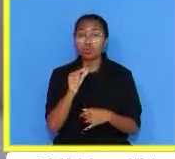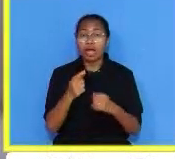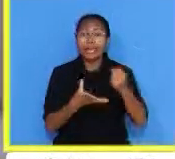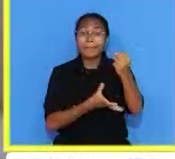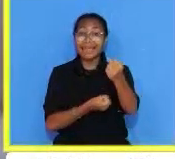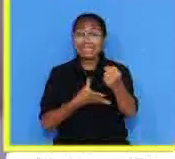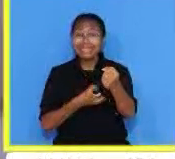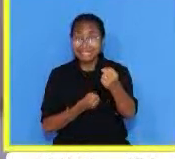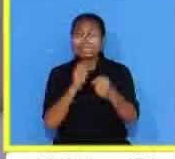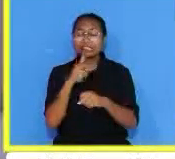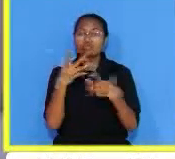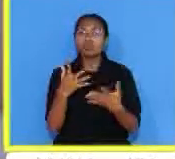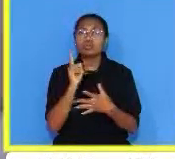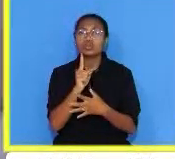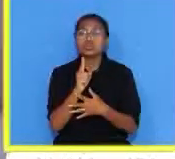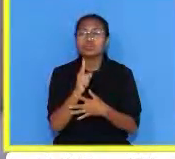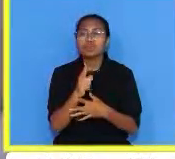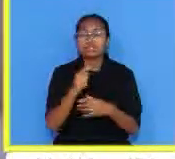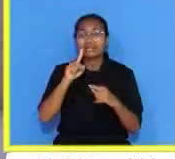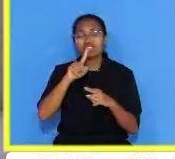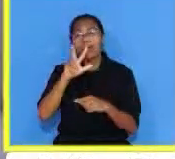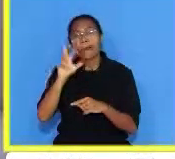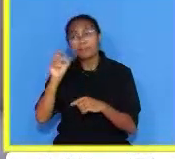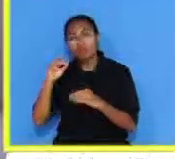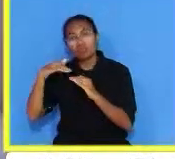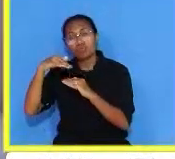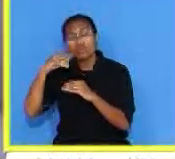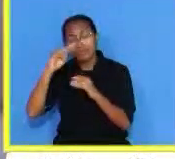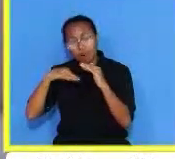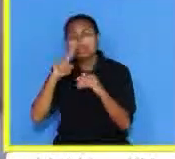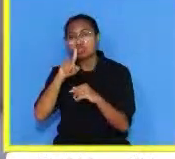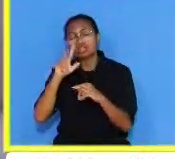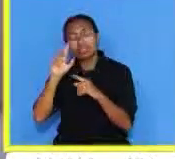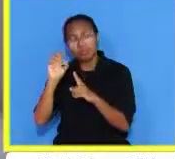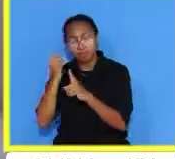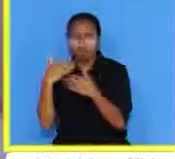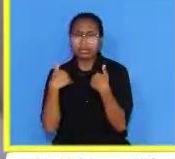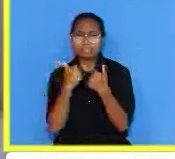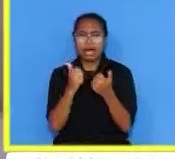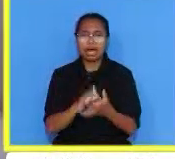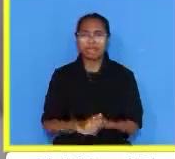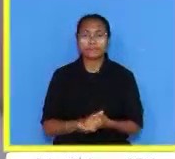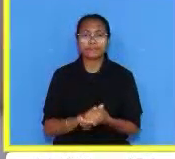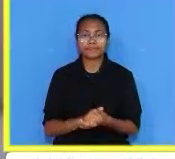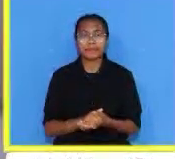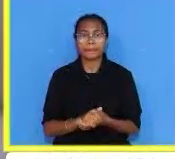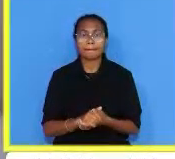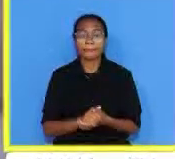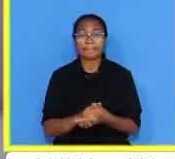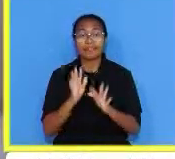pun sampai batas 180/110 itu bisa. Ya. Baik,